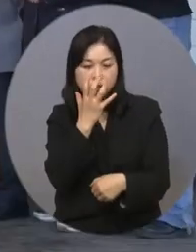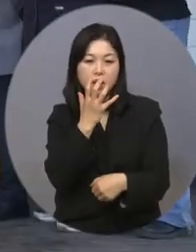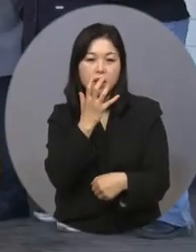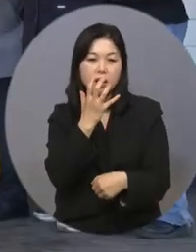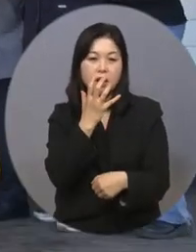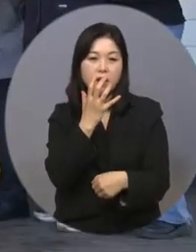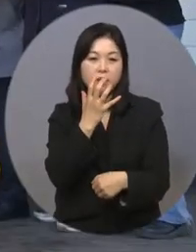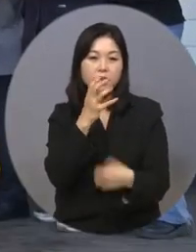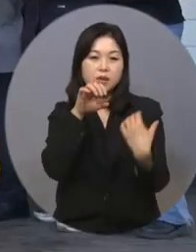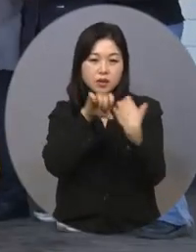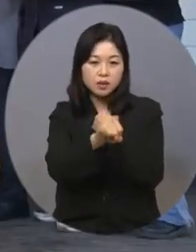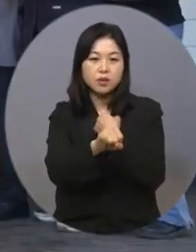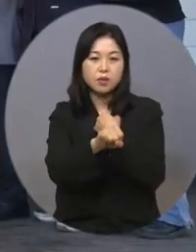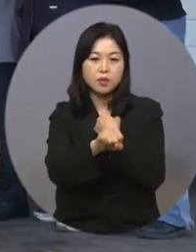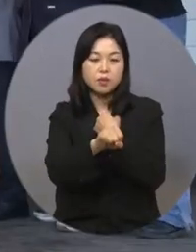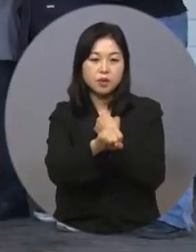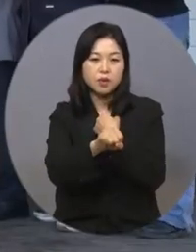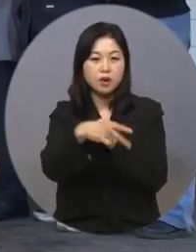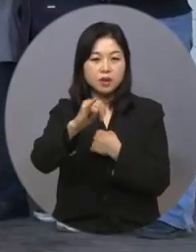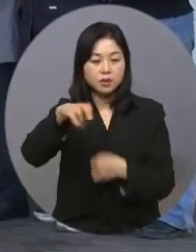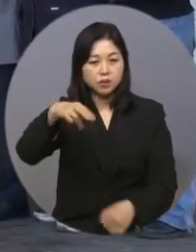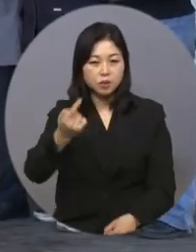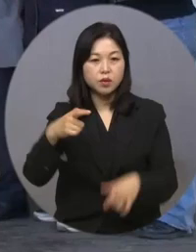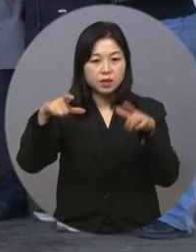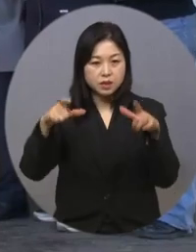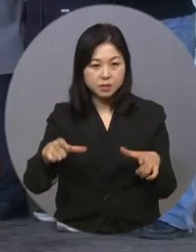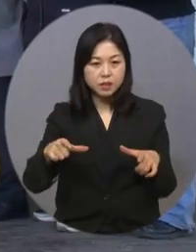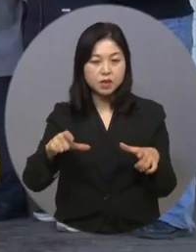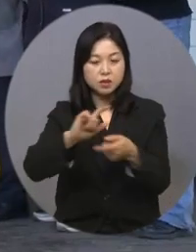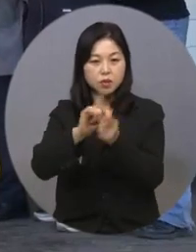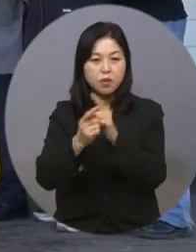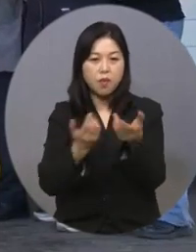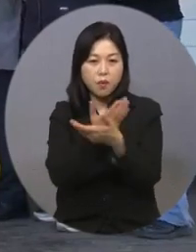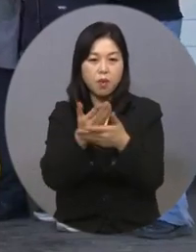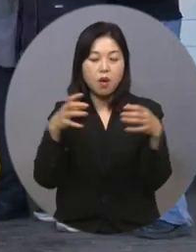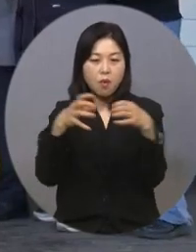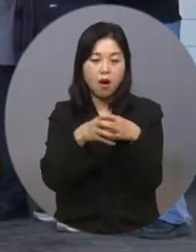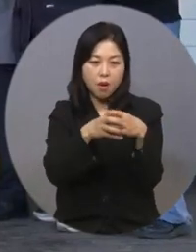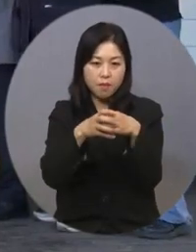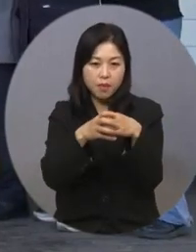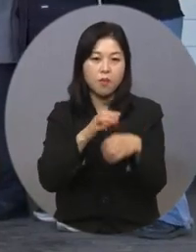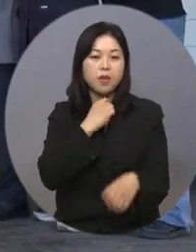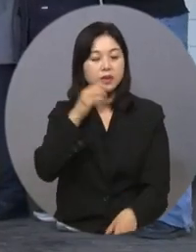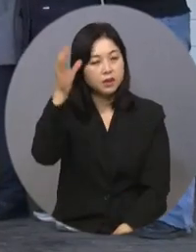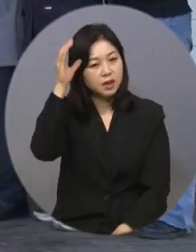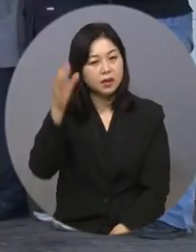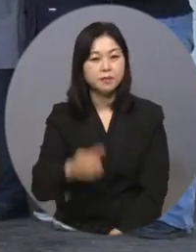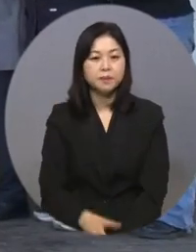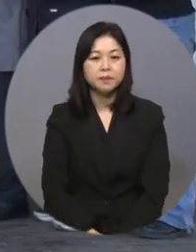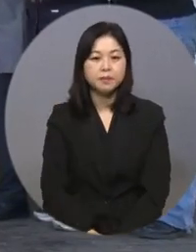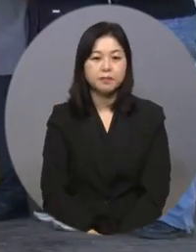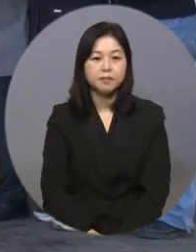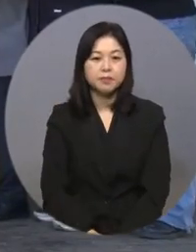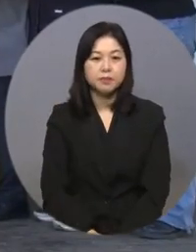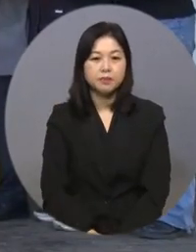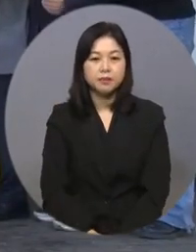삽시도 주민들이 함께 어울리며 정을 나누고 화합하는 장이 되길 기대합니다 복지 tv 뉴스 좋은 빕니다